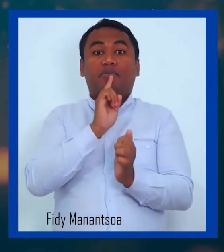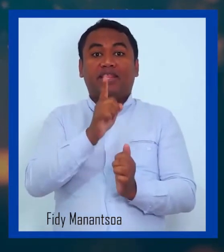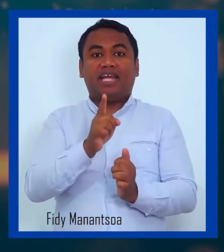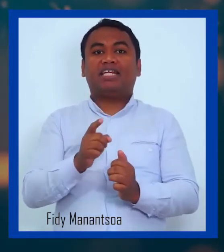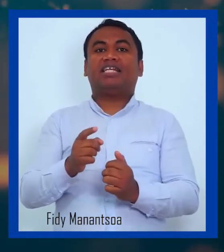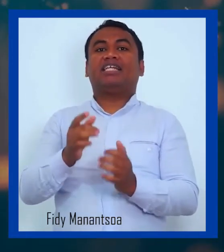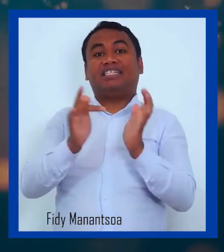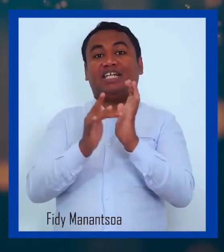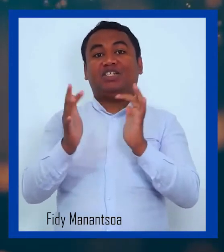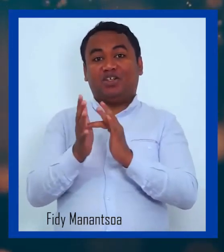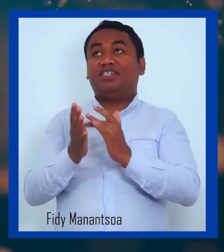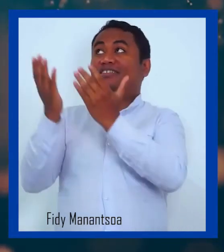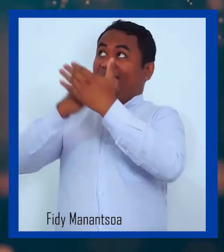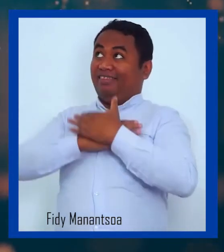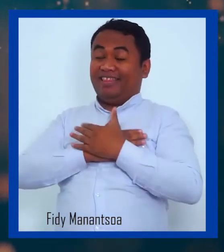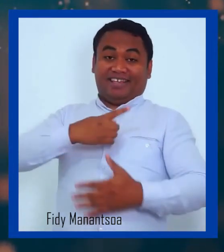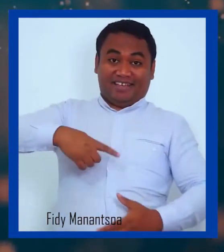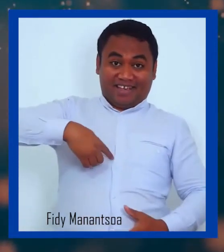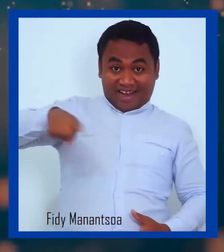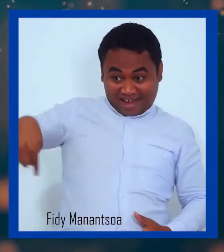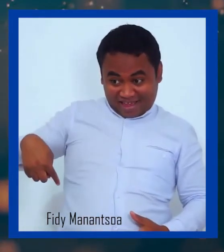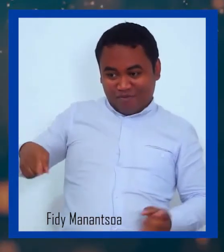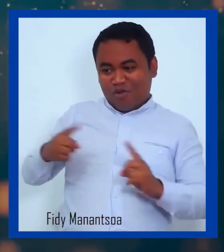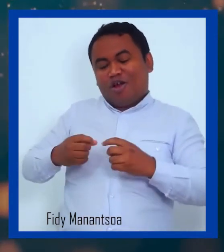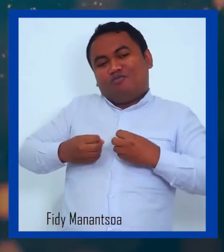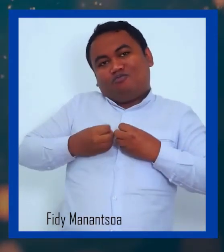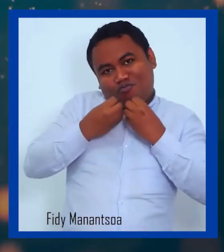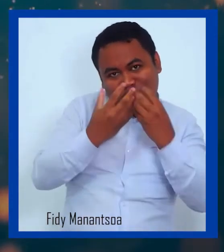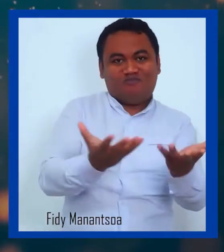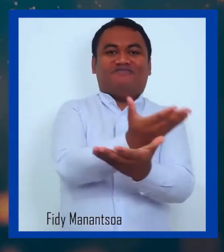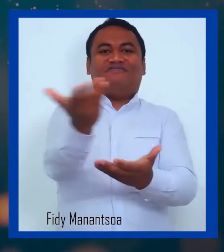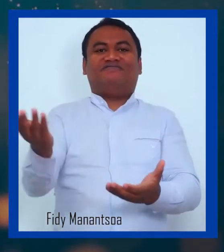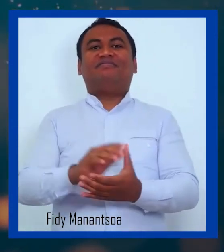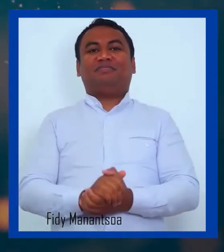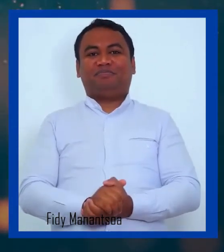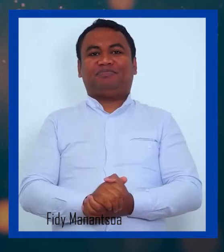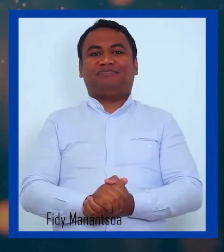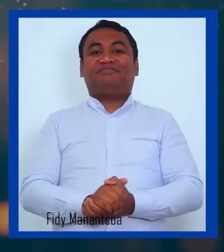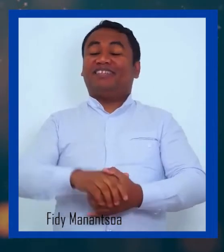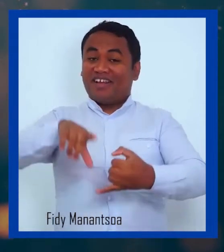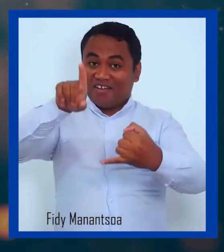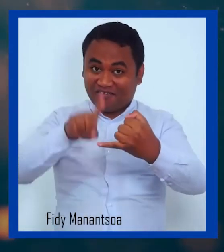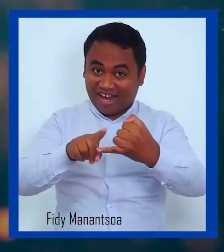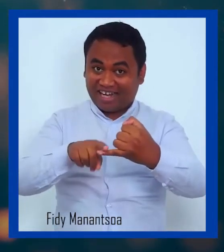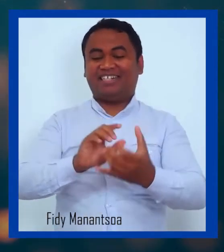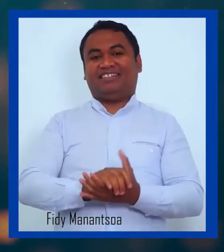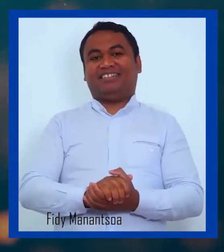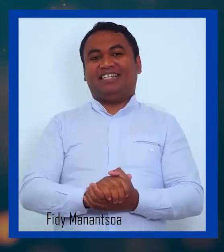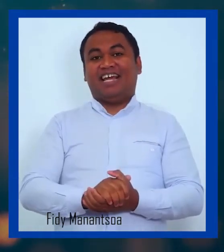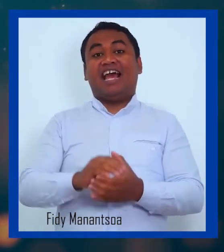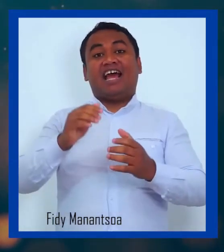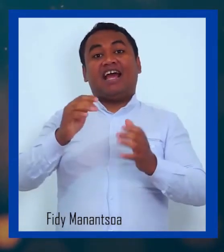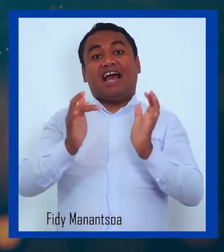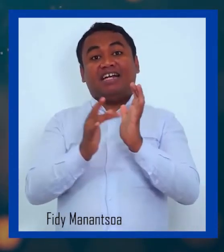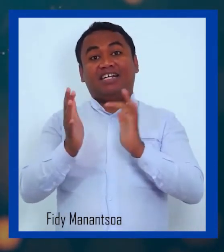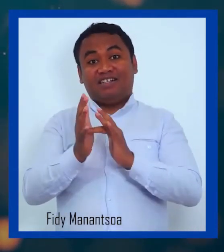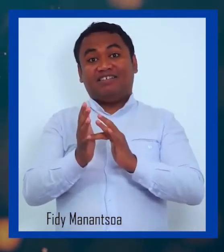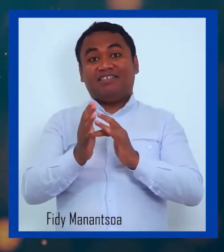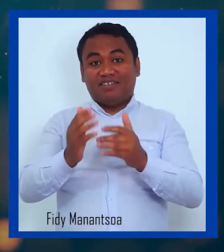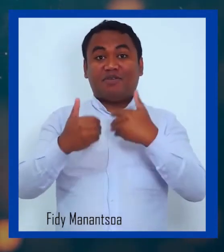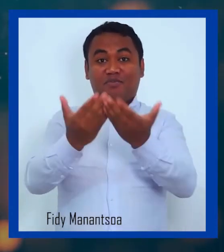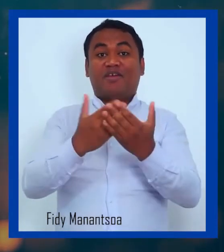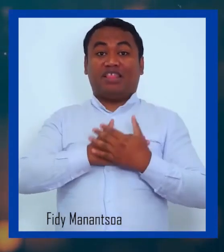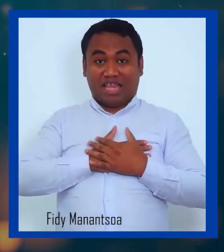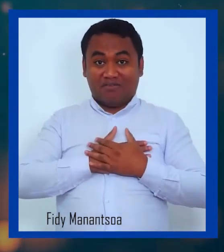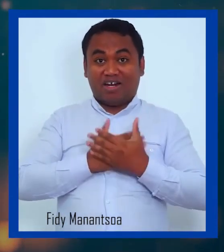no manery anay. Ry havana, ny amaranako azy dia izao ny olona nandray an'io fitiavana io ihany ny afaka hizara azy,